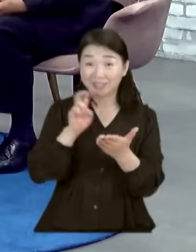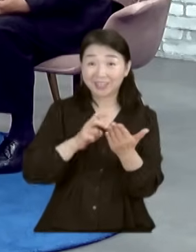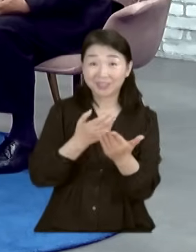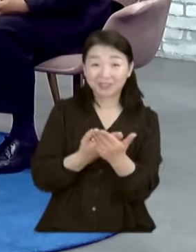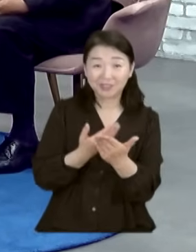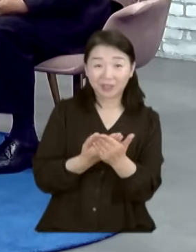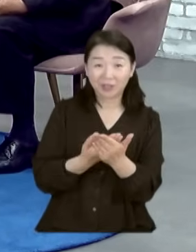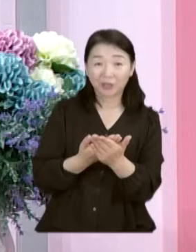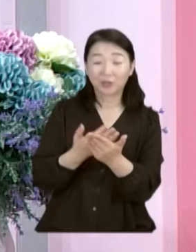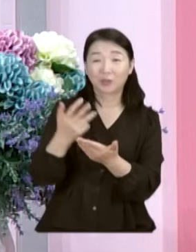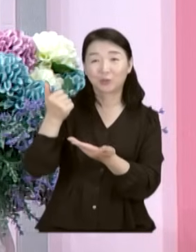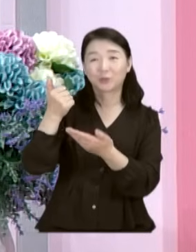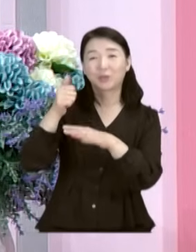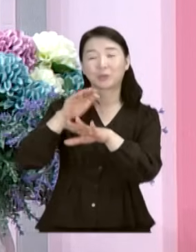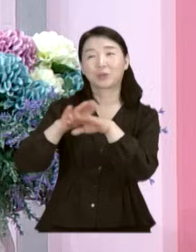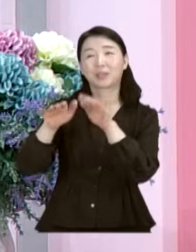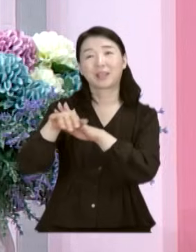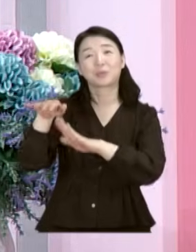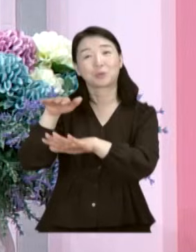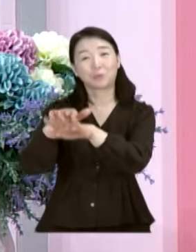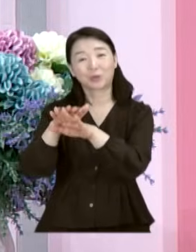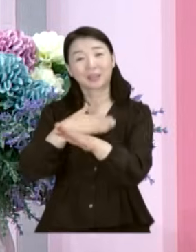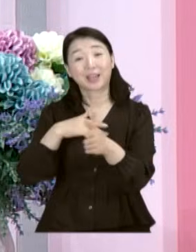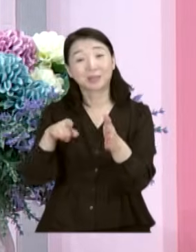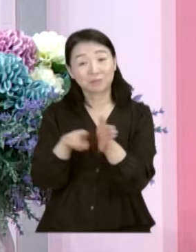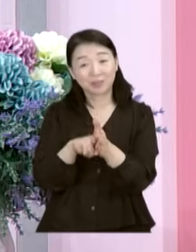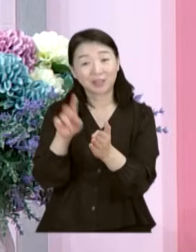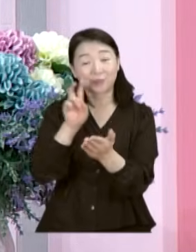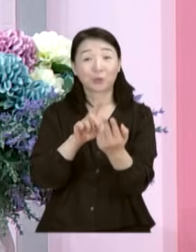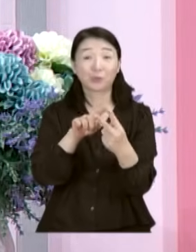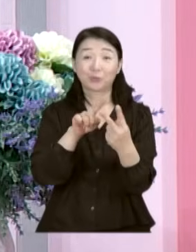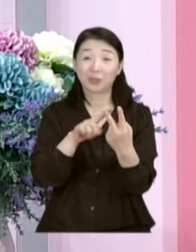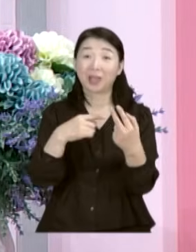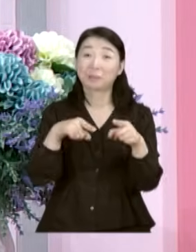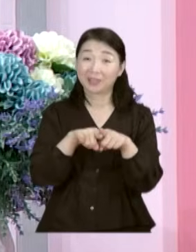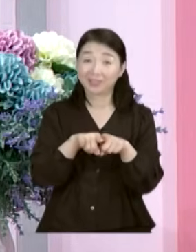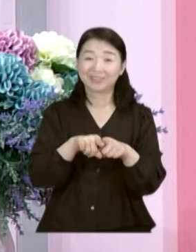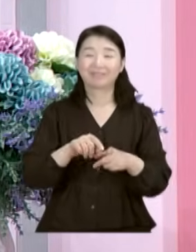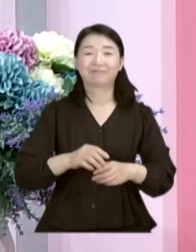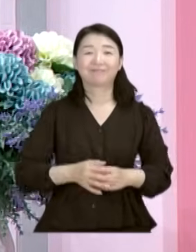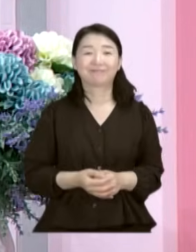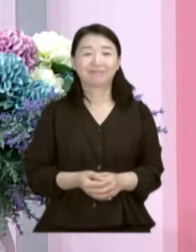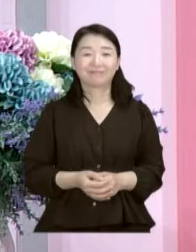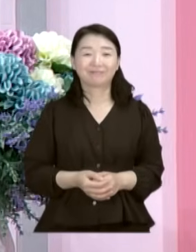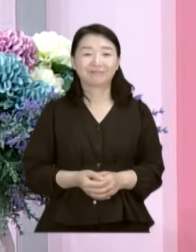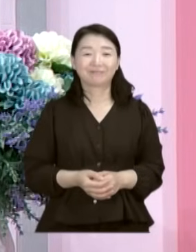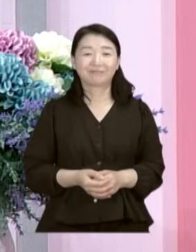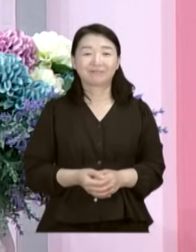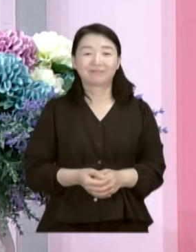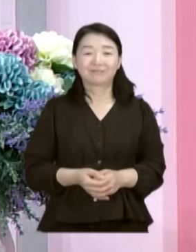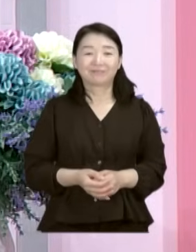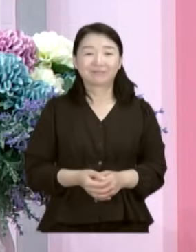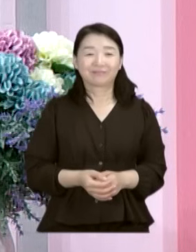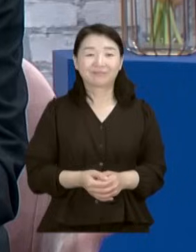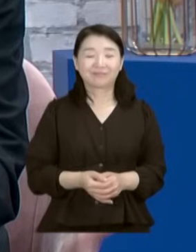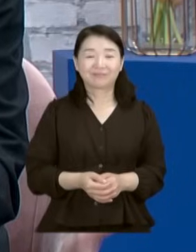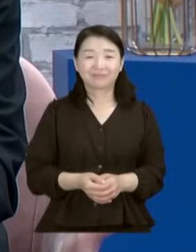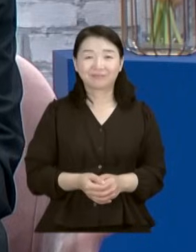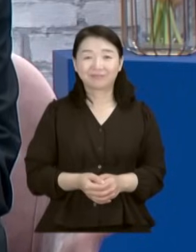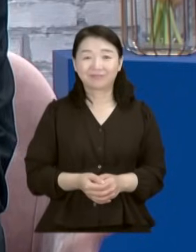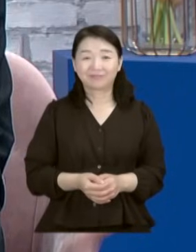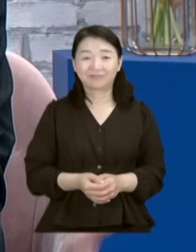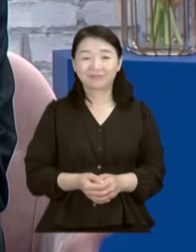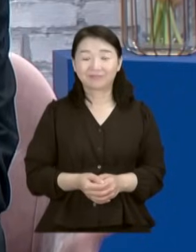찬양 좀 부탁드릴게요 어떤 거 하실래요 주혜선의 나의 선을 포기해보란 나는 린네이 두 곡을 제가 메들리로 고맙습니다